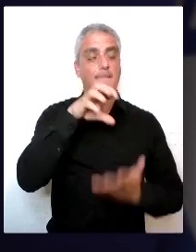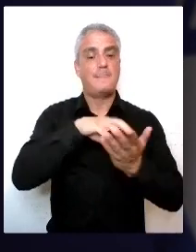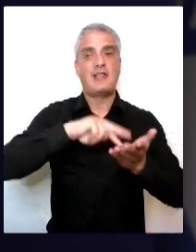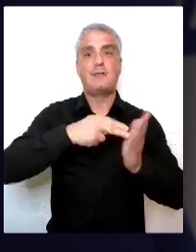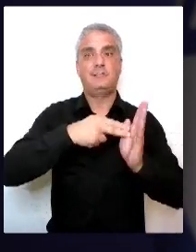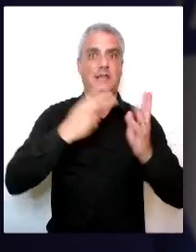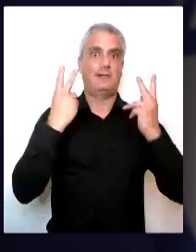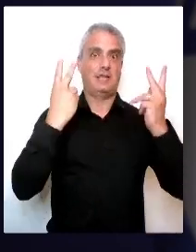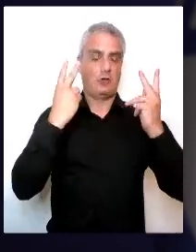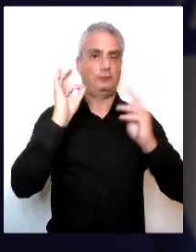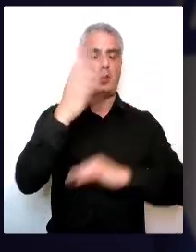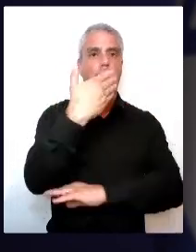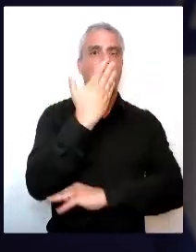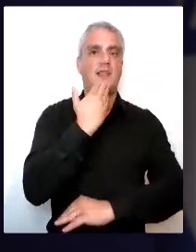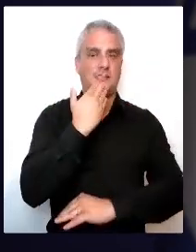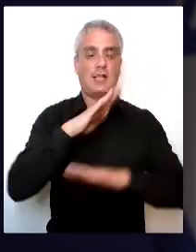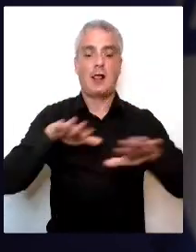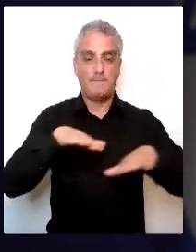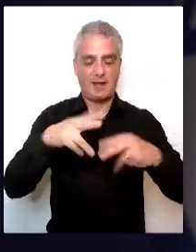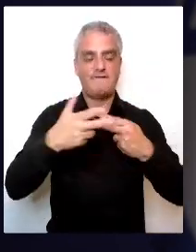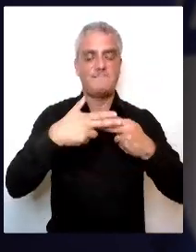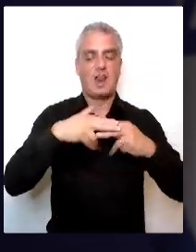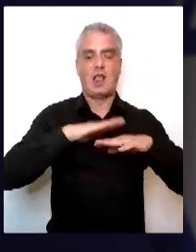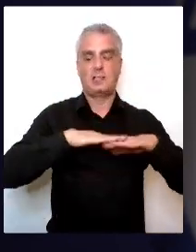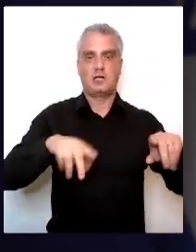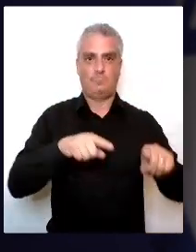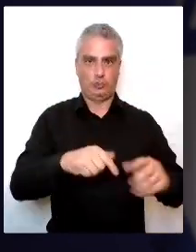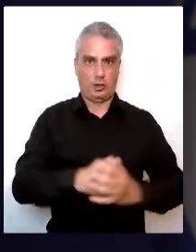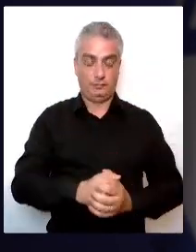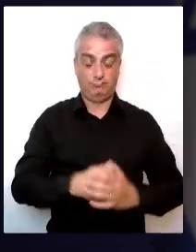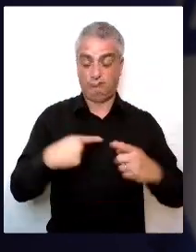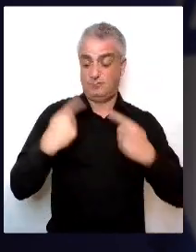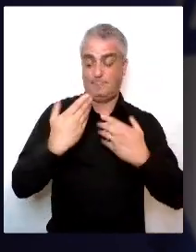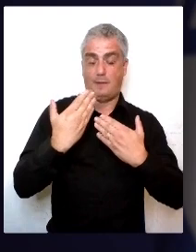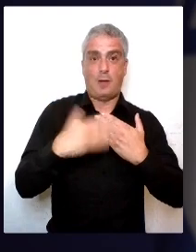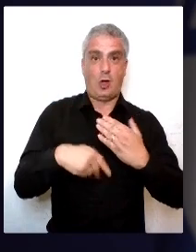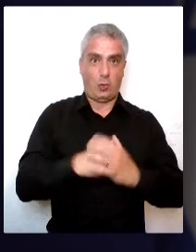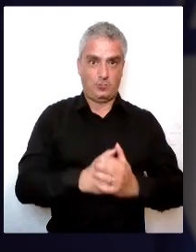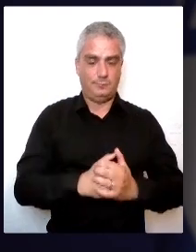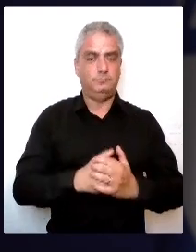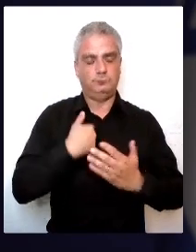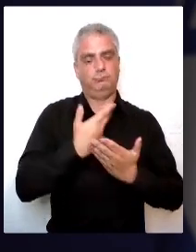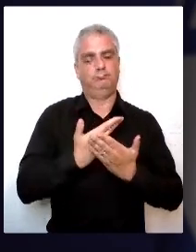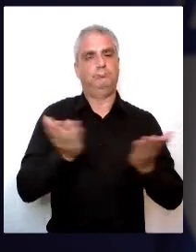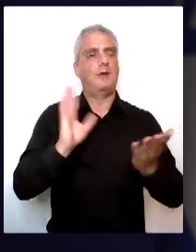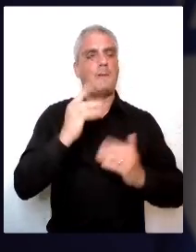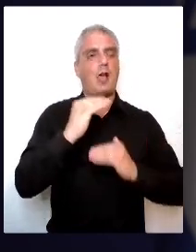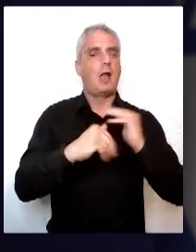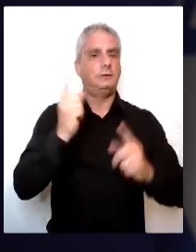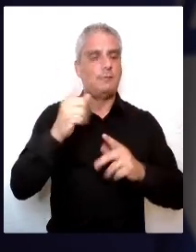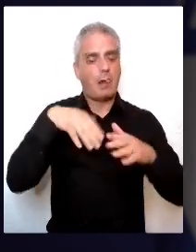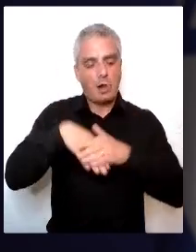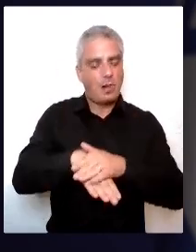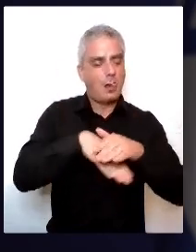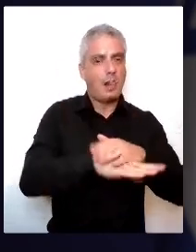חיוניים של מדינת ישראל בים ובסמוך ליבשה בימים האחרונים חשפנו את מה שחז בלה מחביא